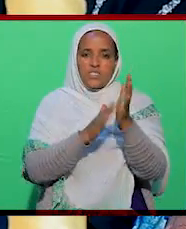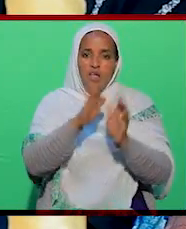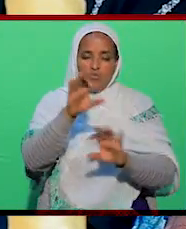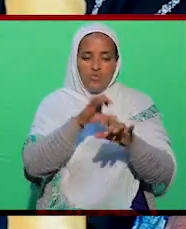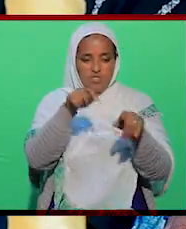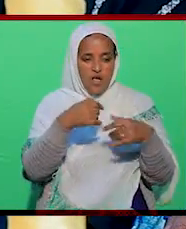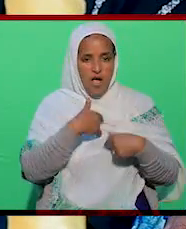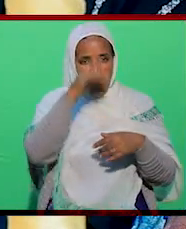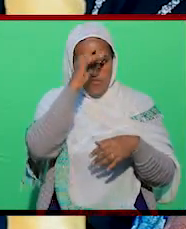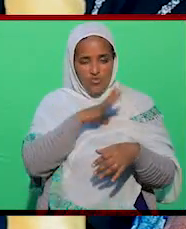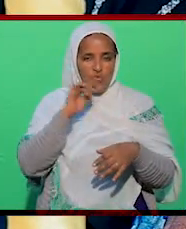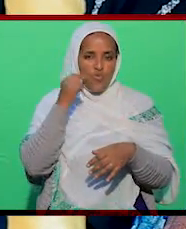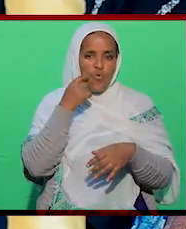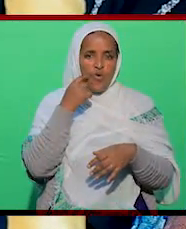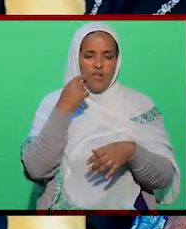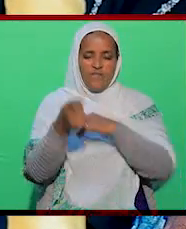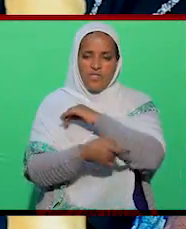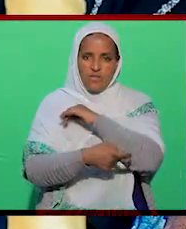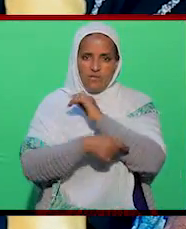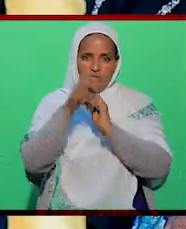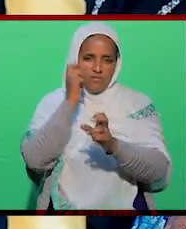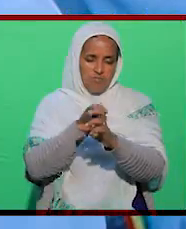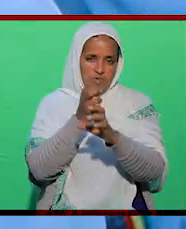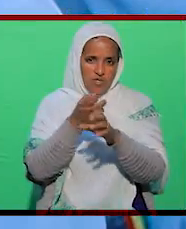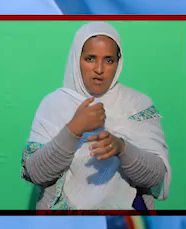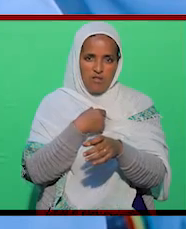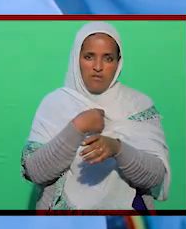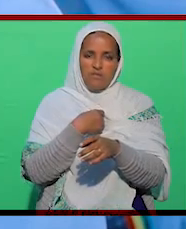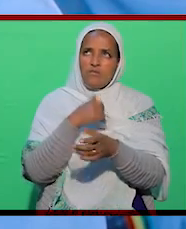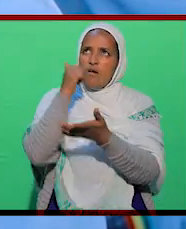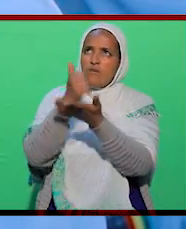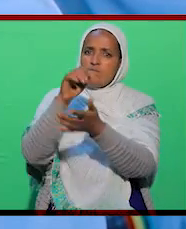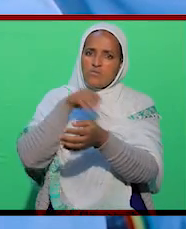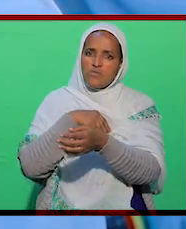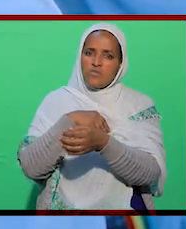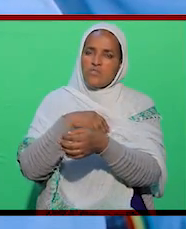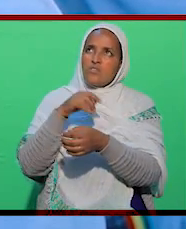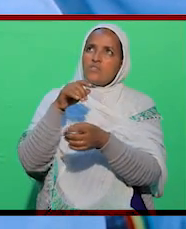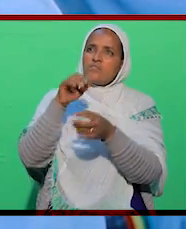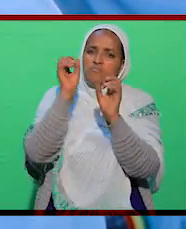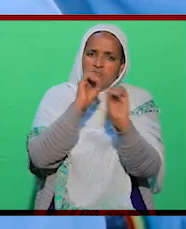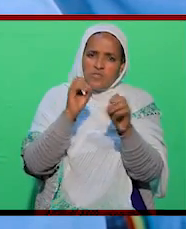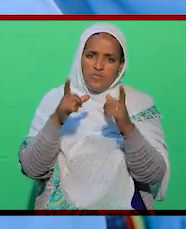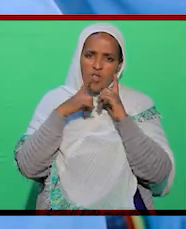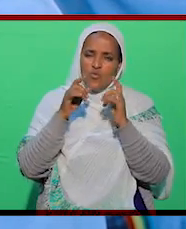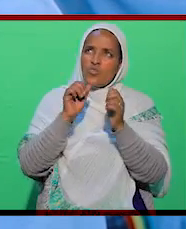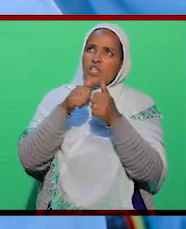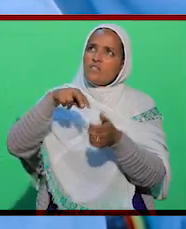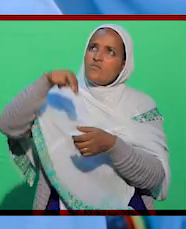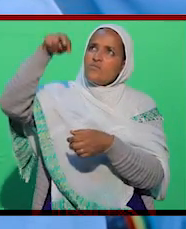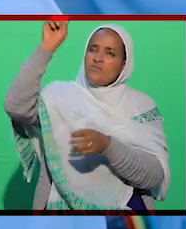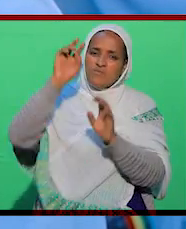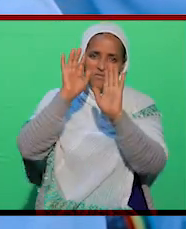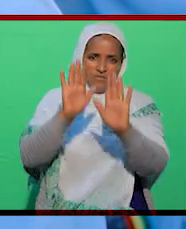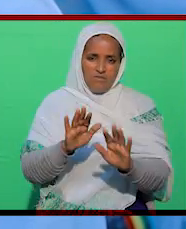ይቅርታ አድርጉልኝ እና እዚህ ካለው ሰው እንኳን እንደው የሚፈተን አይኖርም። አንድ ሰው እንደ ወደ ላይ ሲወጣ ብናይ ዝም ብሎ ወይ ፓራሹት ሳይኖር ወይ ምን ሳይኖር እንዴት